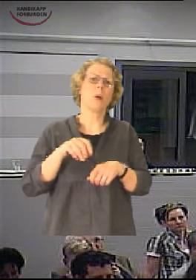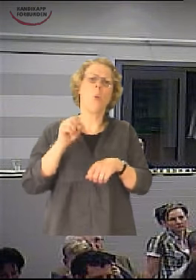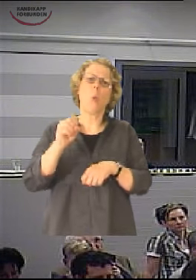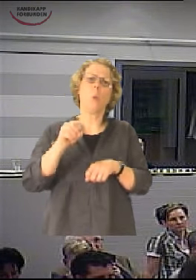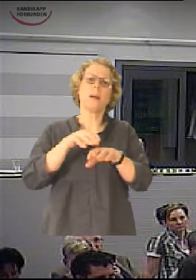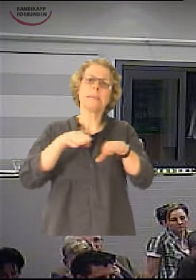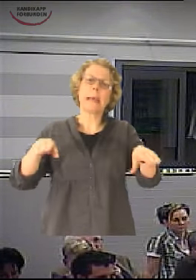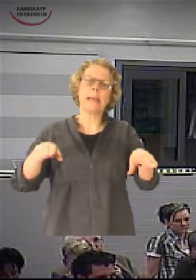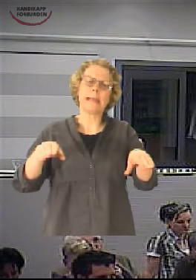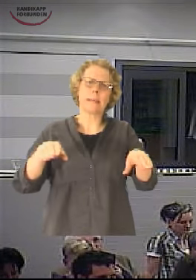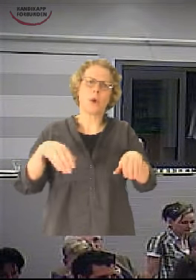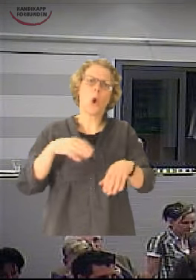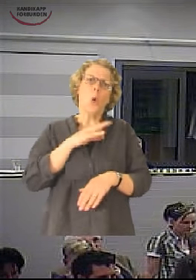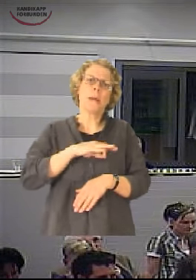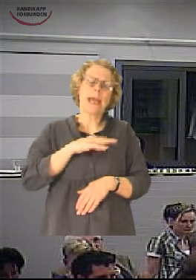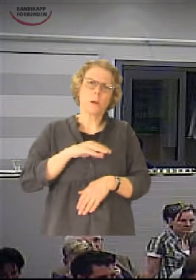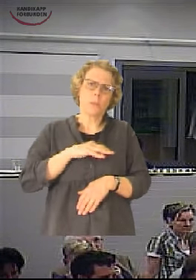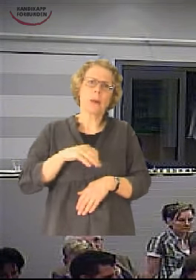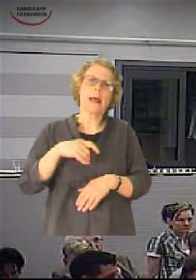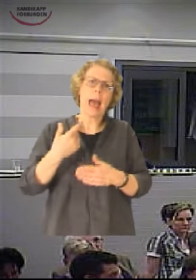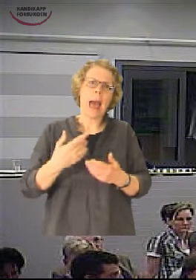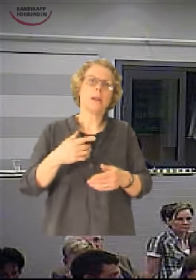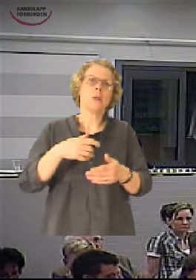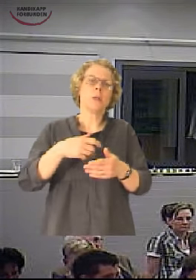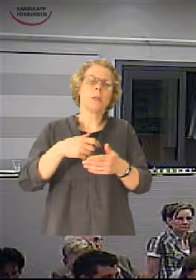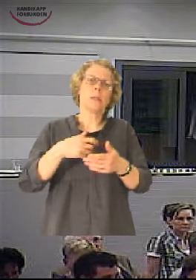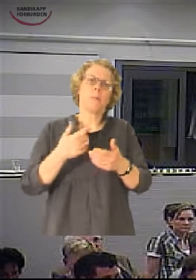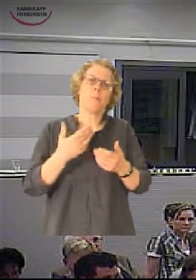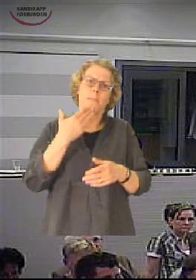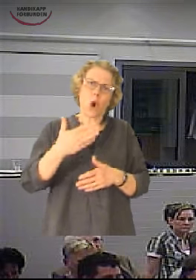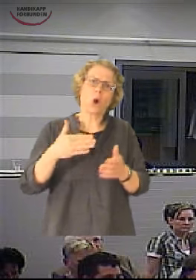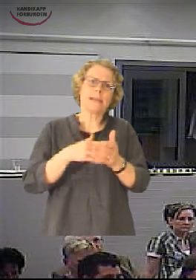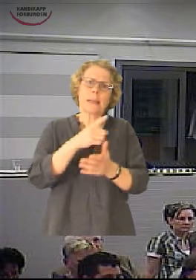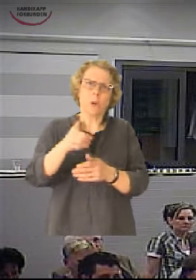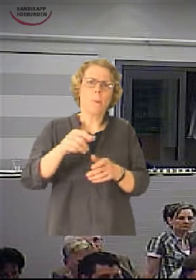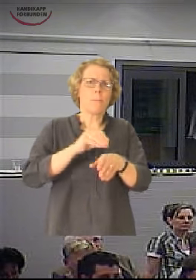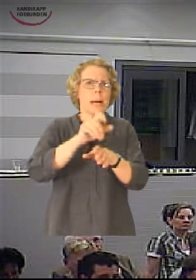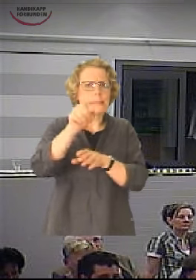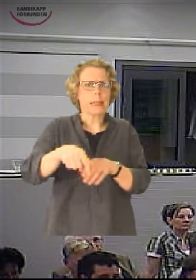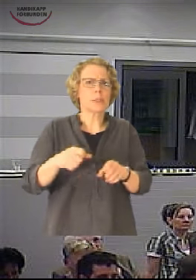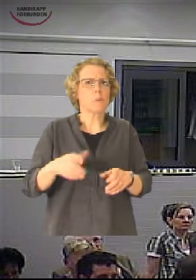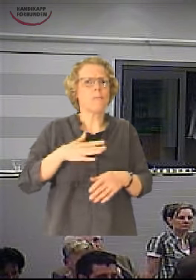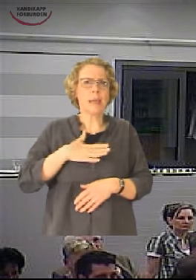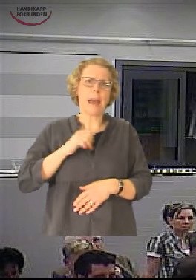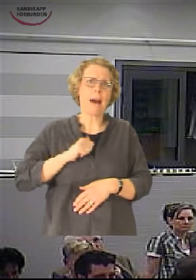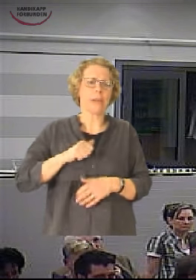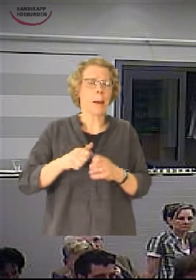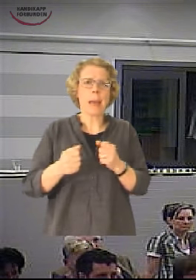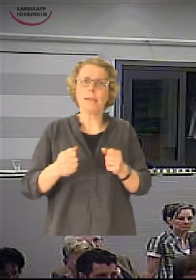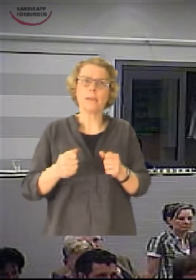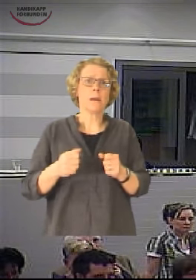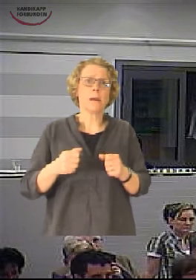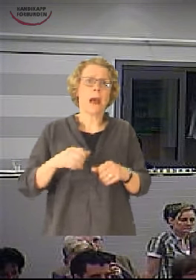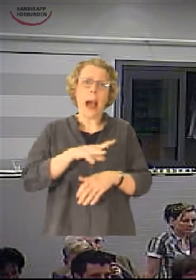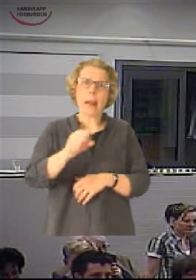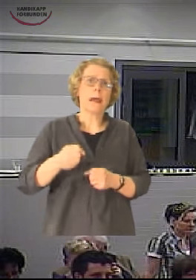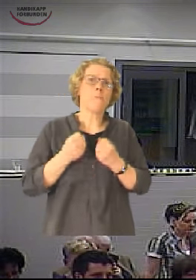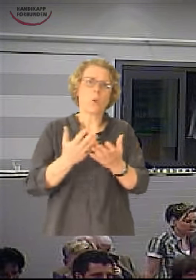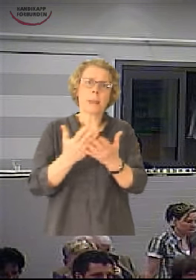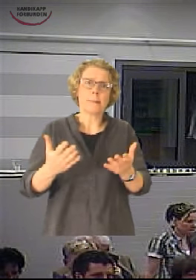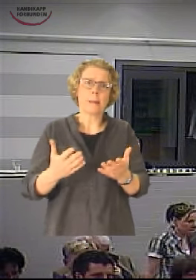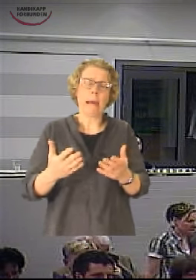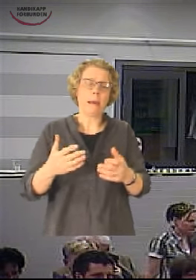patienter som kan använda de läkemedlen. Men tillgången är väldigt ojämlik. Västra Götaland till exempel, där får jag väldigt